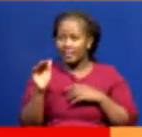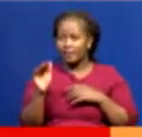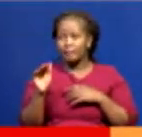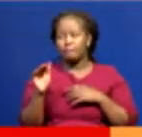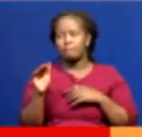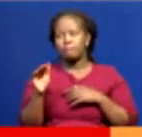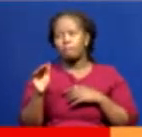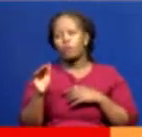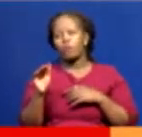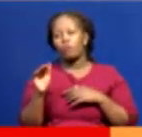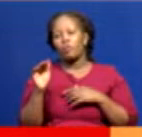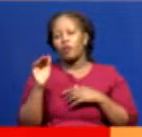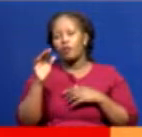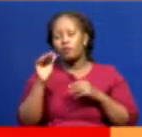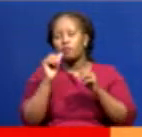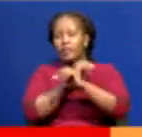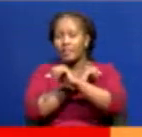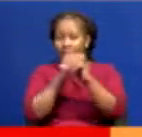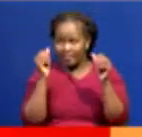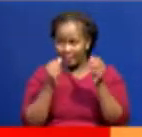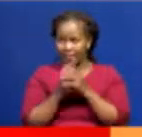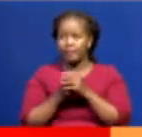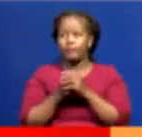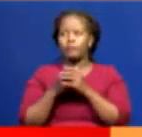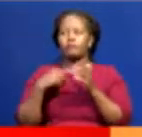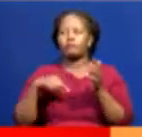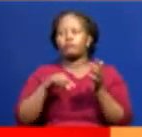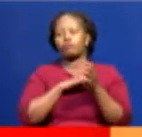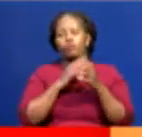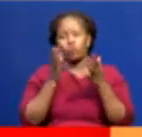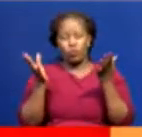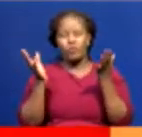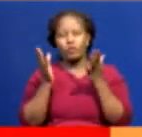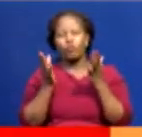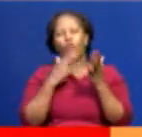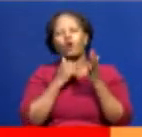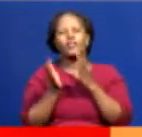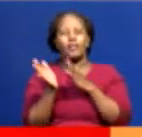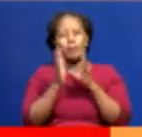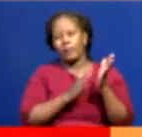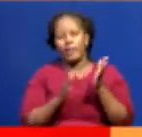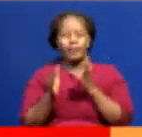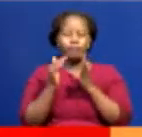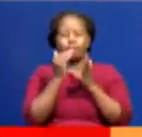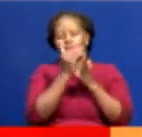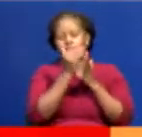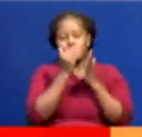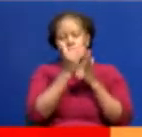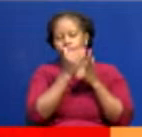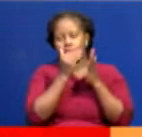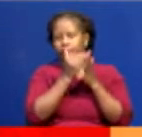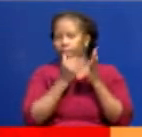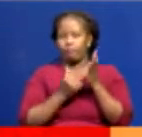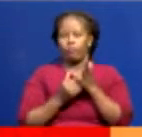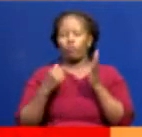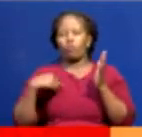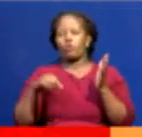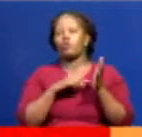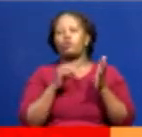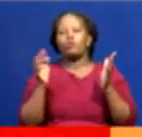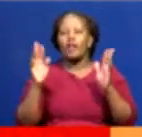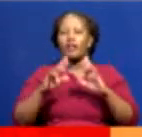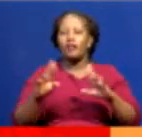wameomba rais kwamba sikiza, sisi tunaweza kufanya hii maneno iwe namna hii, kwamba sisi tuko tayari tukupe nafasi